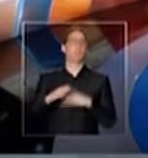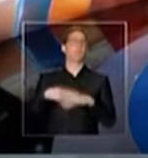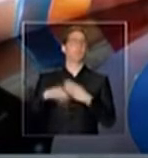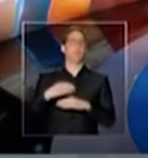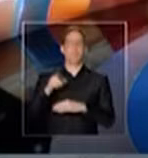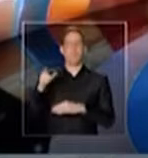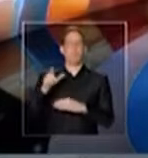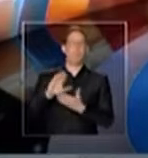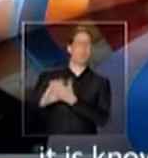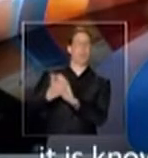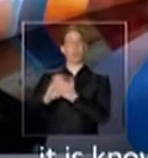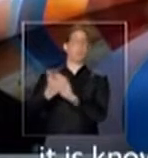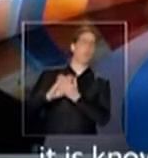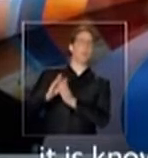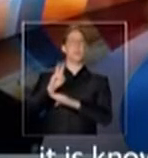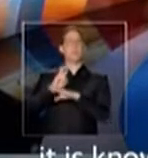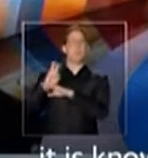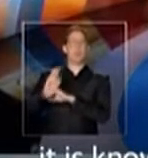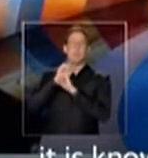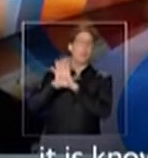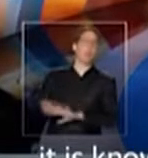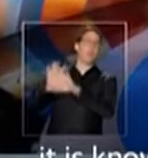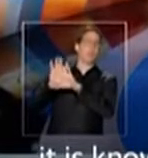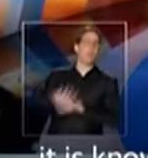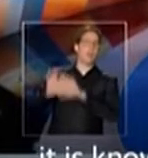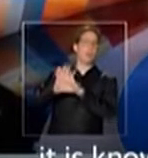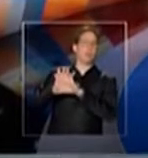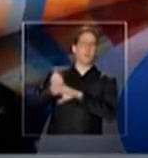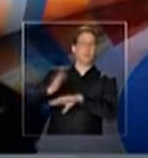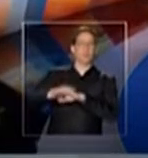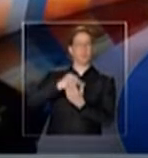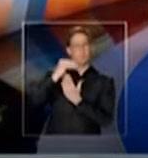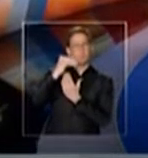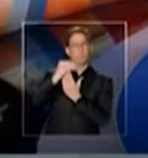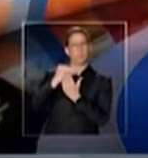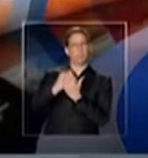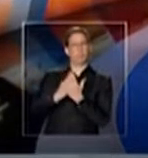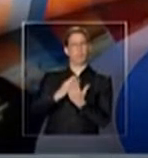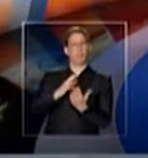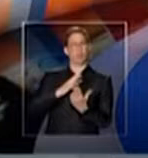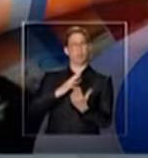33% αυτών των ψηφοφόρων δηλώνει ότι θα ψηφίσει Μακρόν. Και το υπόλοιπο